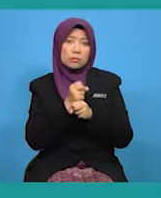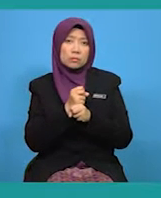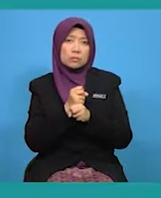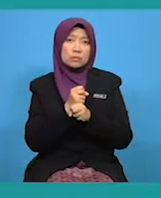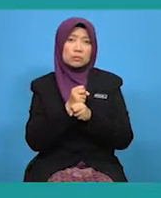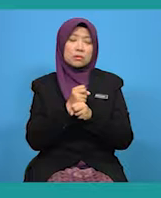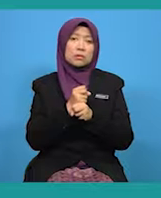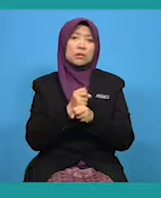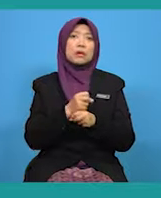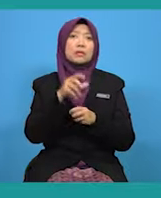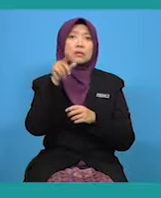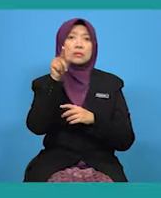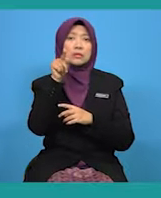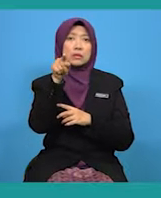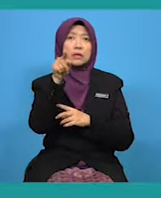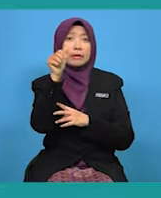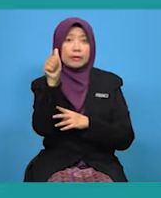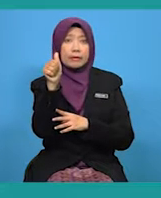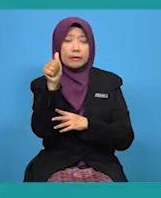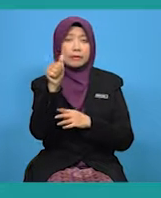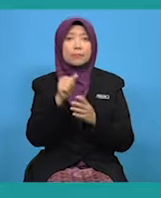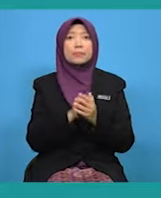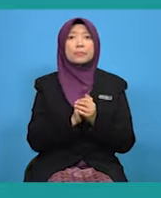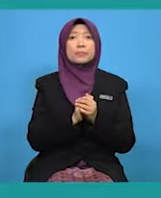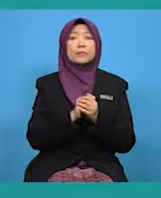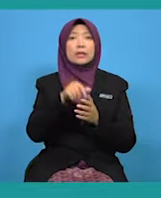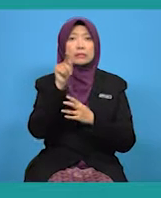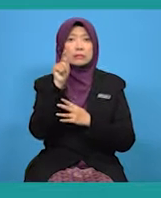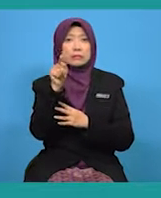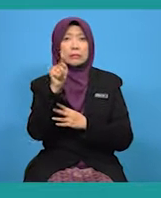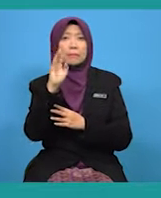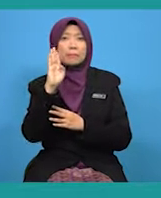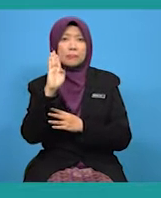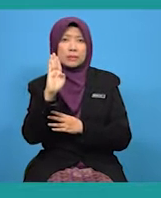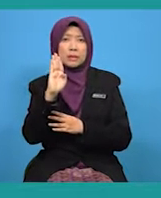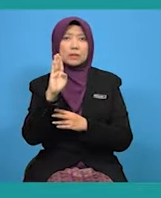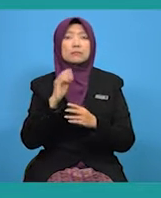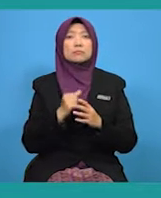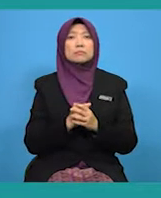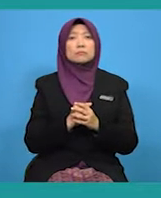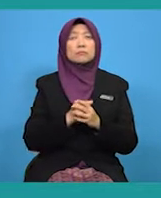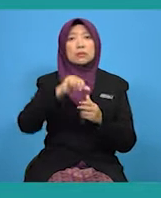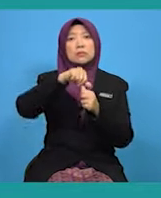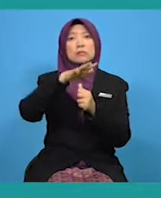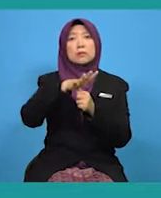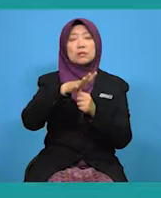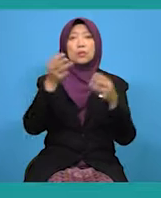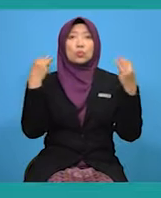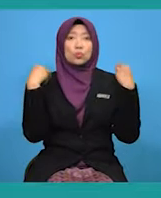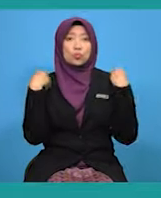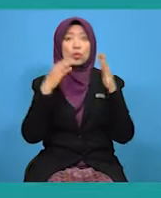disuntikkan yaitu di titik e-mail kalau bocoran dititip by kesannya